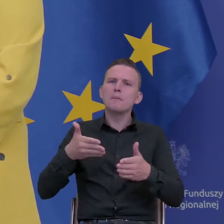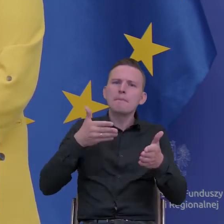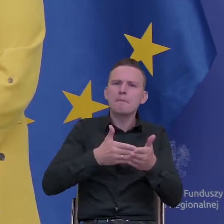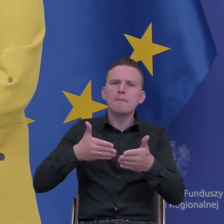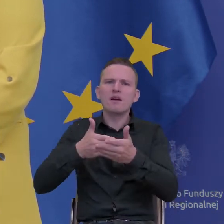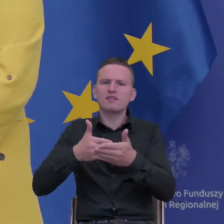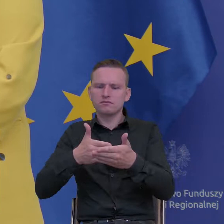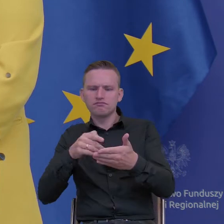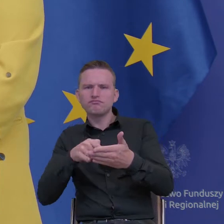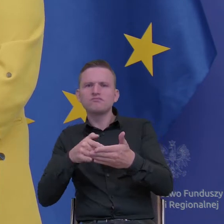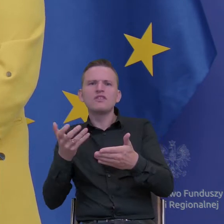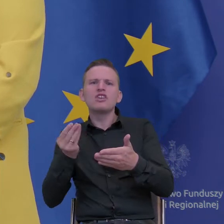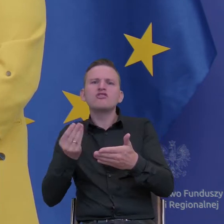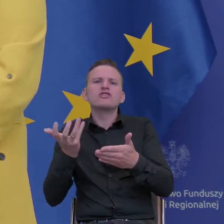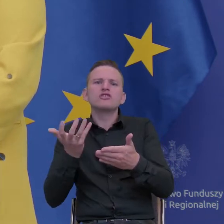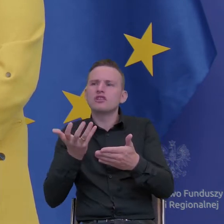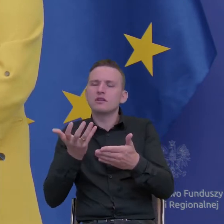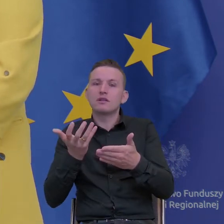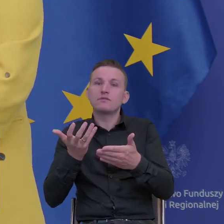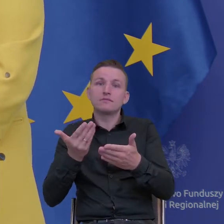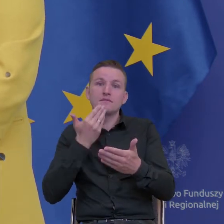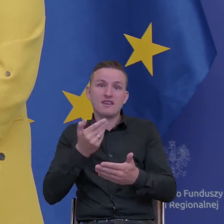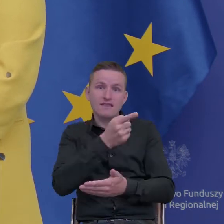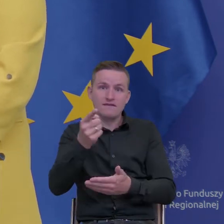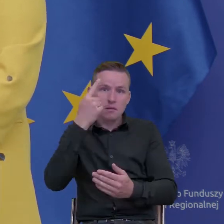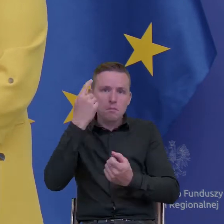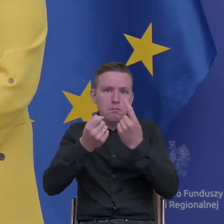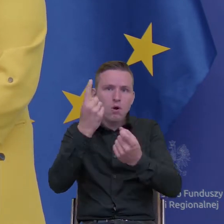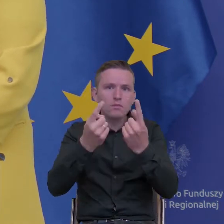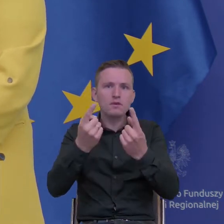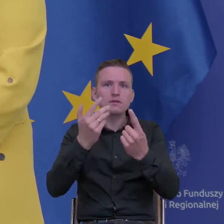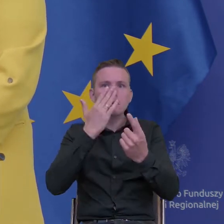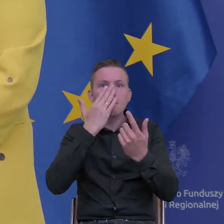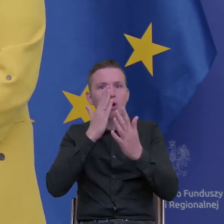w sposób bardzo dostępny dla każdego z nas.